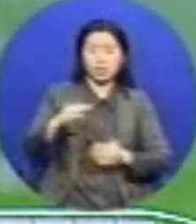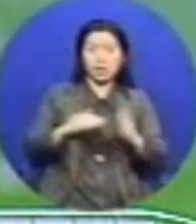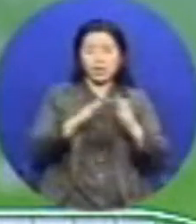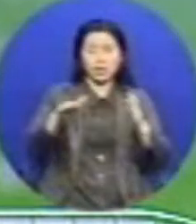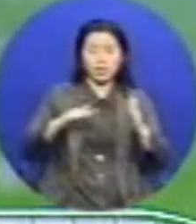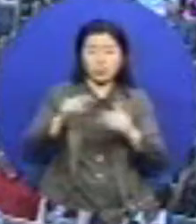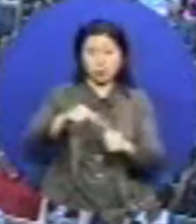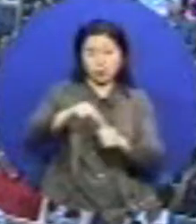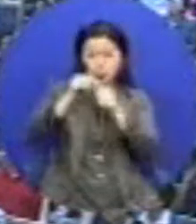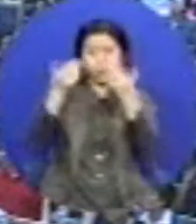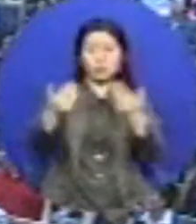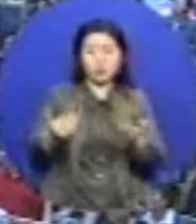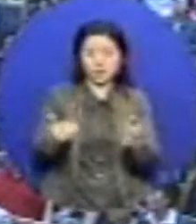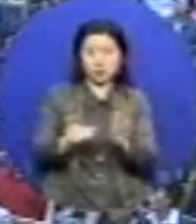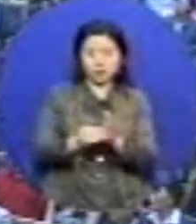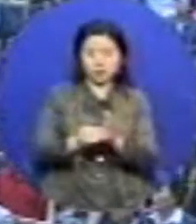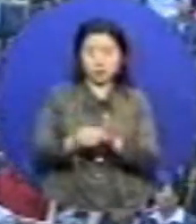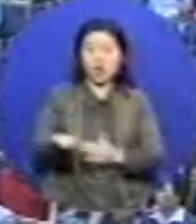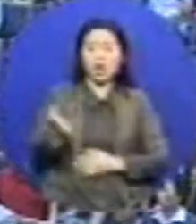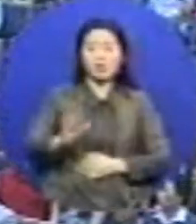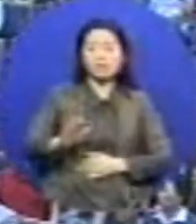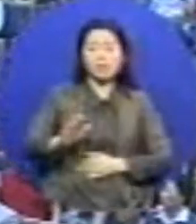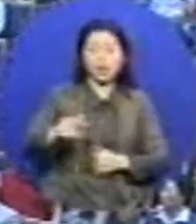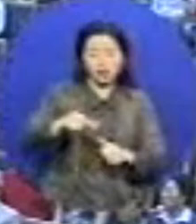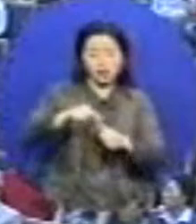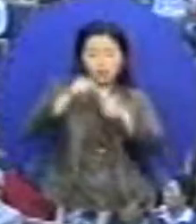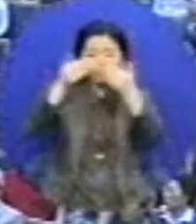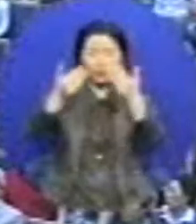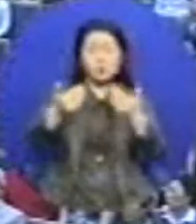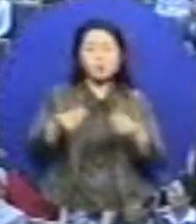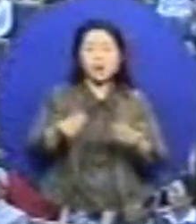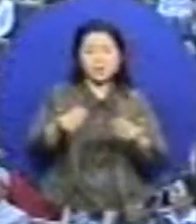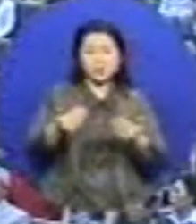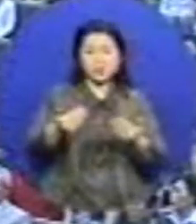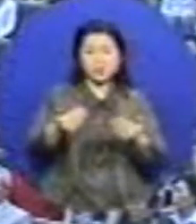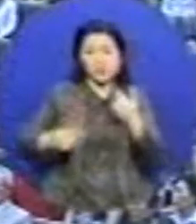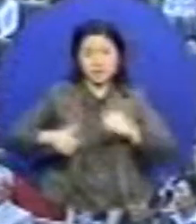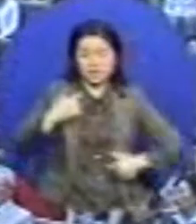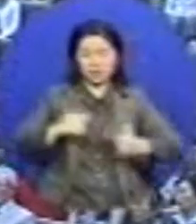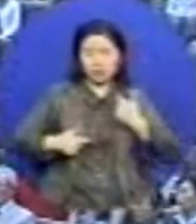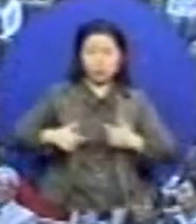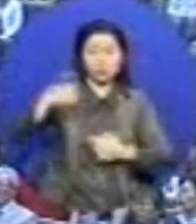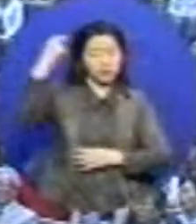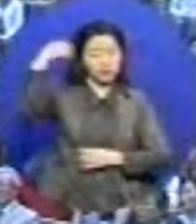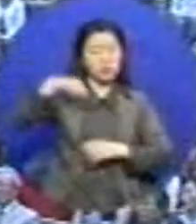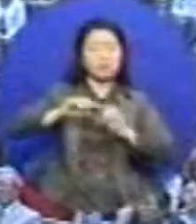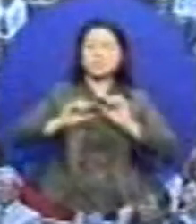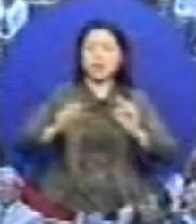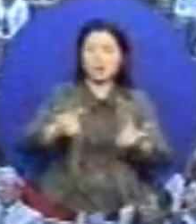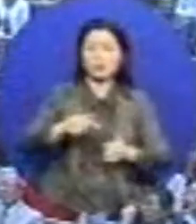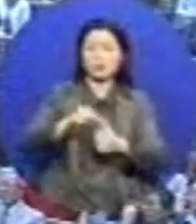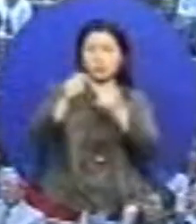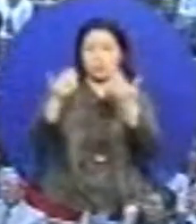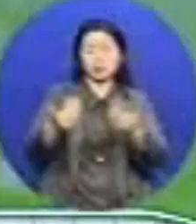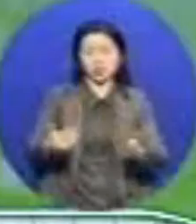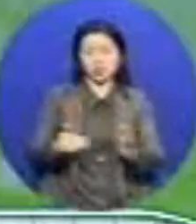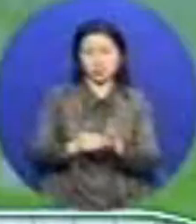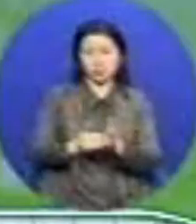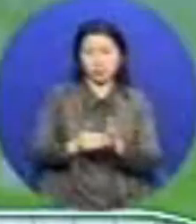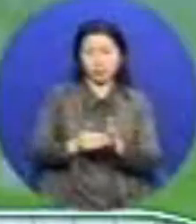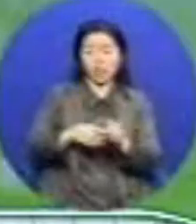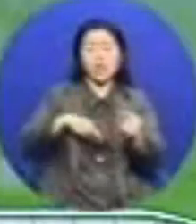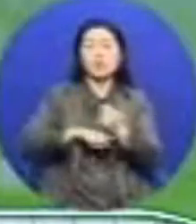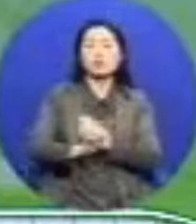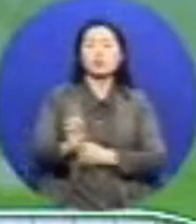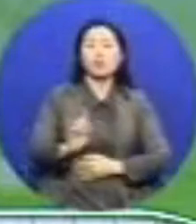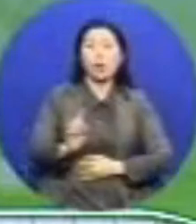그러나 구원을 받은 기쁨이 느껴지지 않는 구원을 받았어요 이유는 다 구원 받은 게